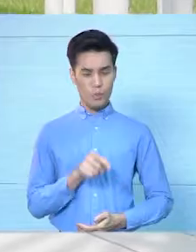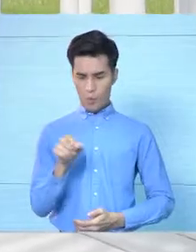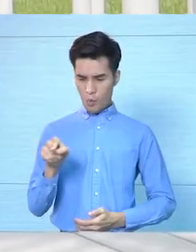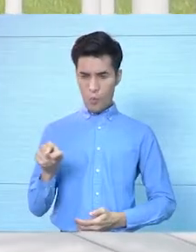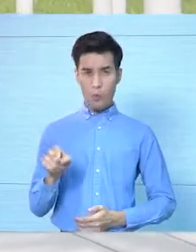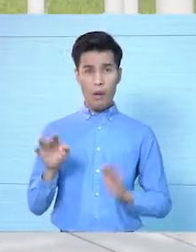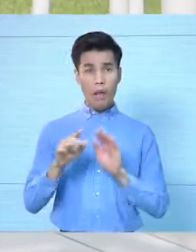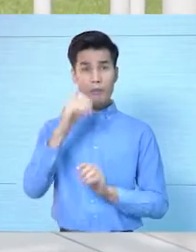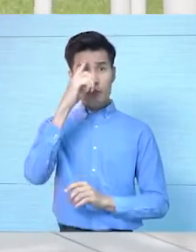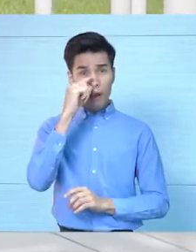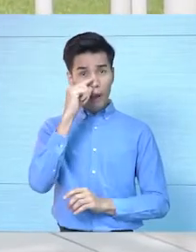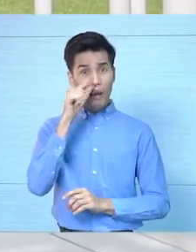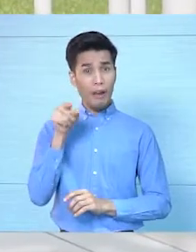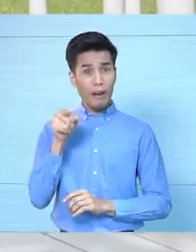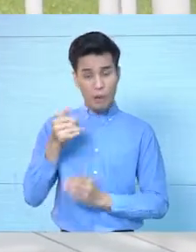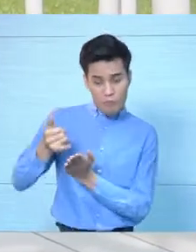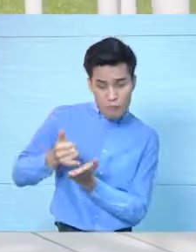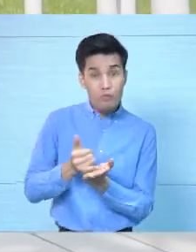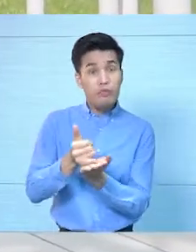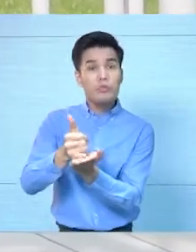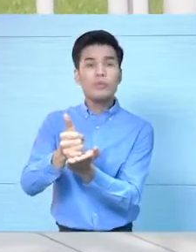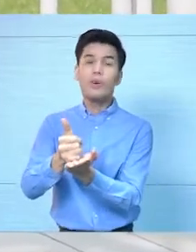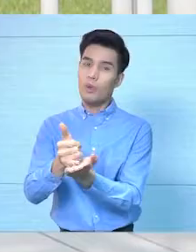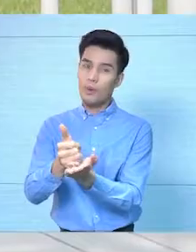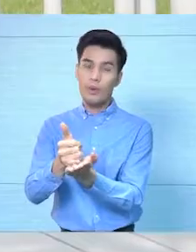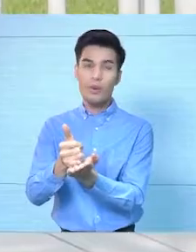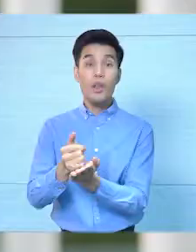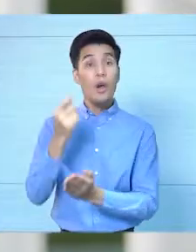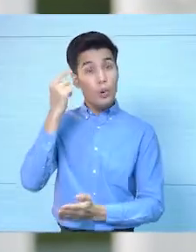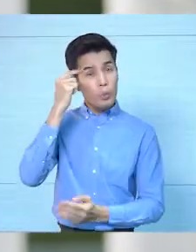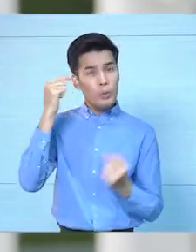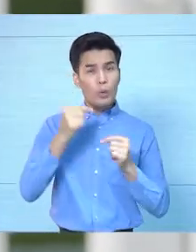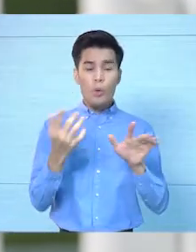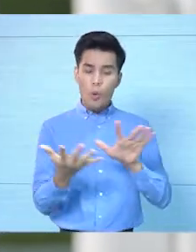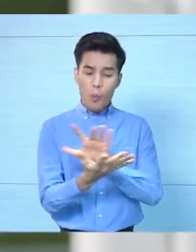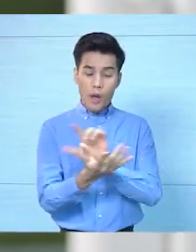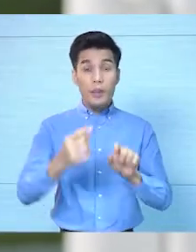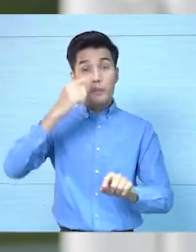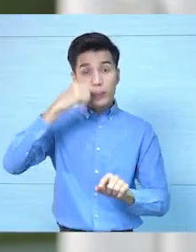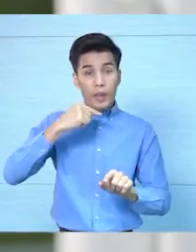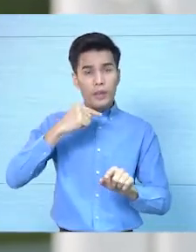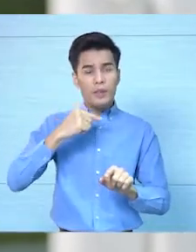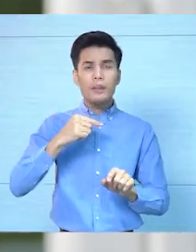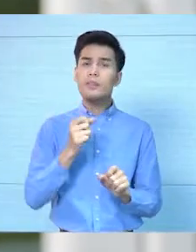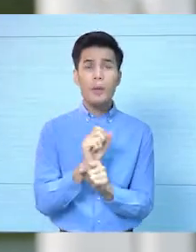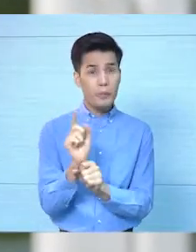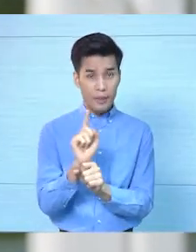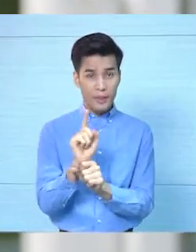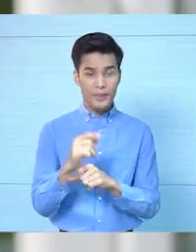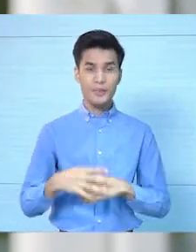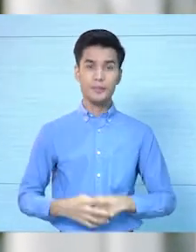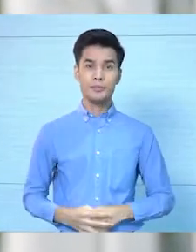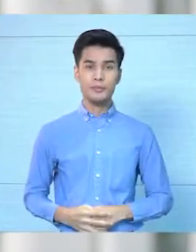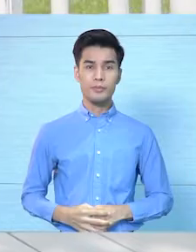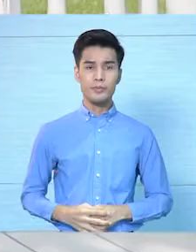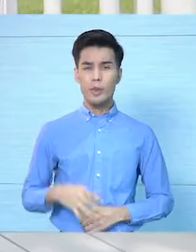โอ้โห ฝรั่งกันมากๆแหมไทยสเก็ตบอร์ดกันมาด้วยนะครับนี่แล้วรู้ไหมว่าวิธีการทักทายแบบไทยๆเนี่ยเขา